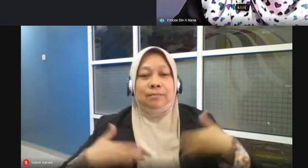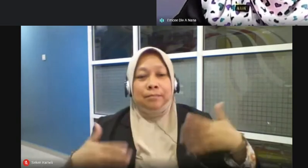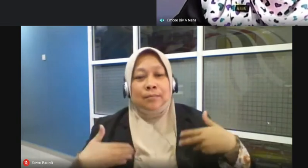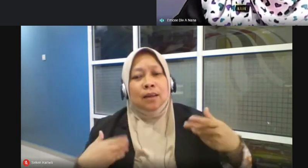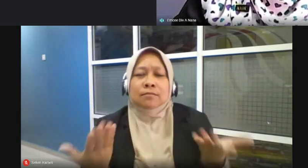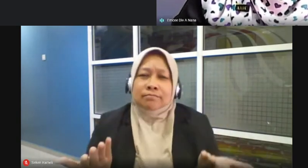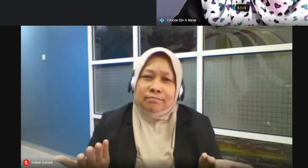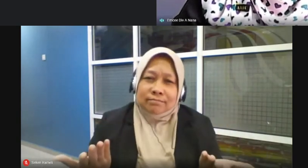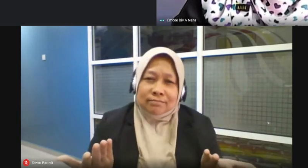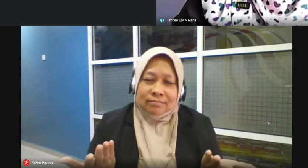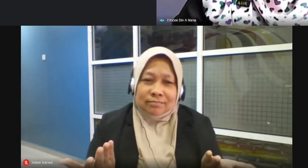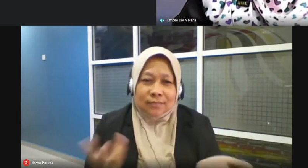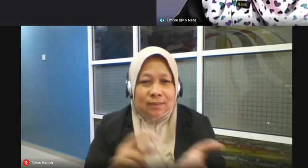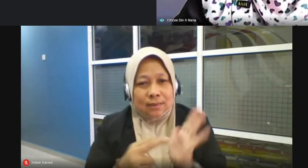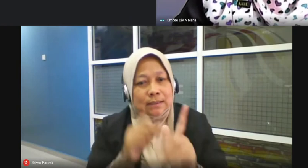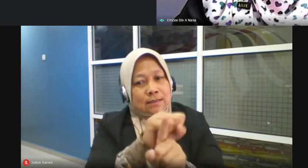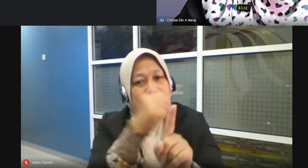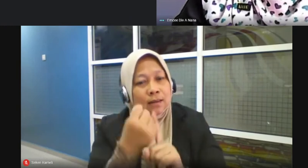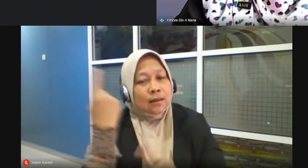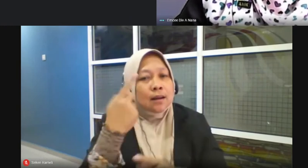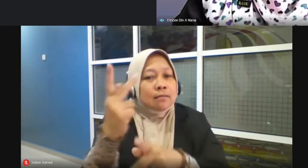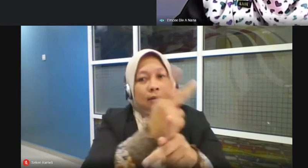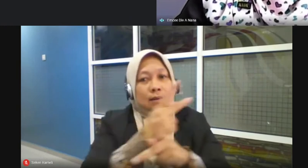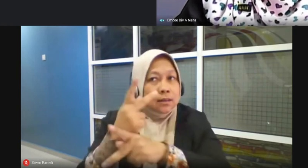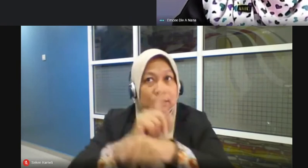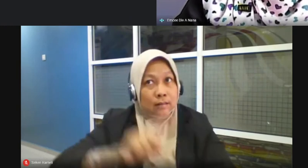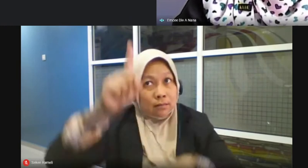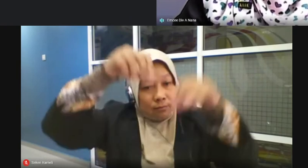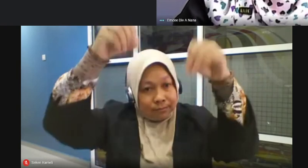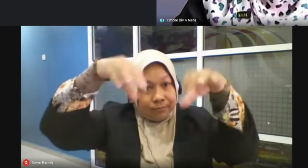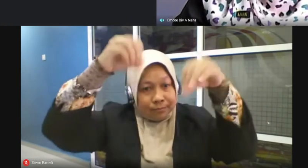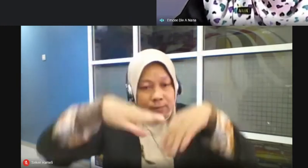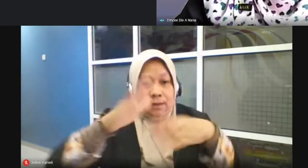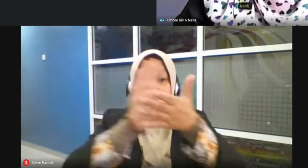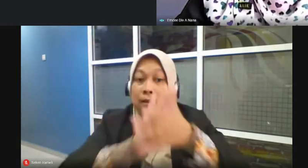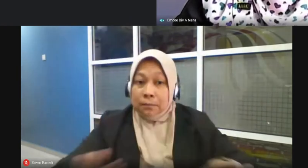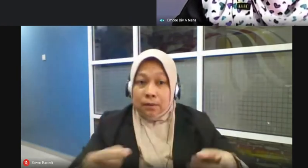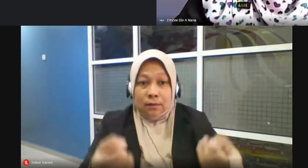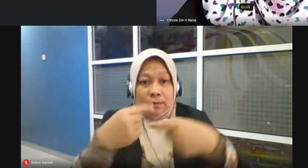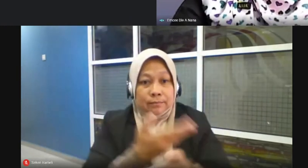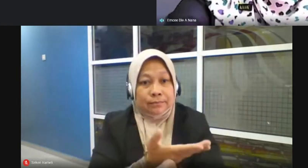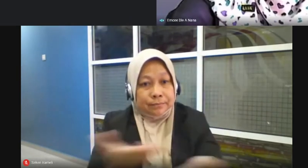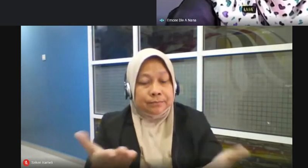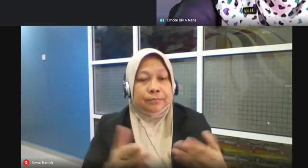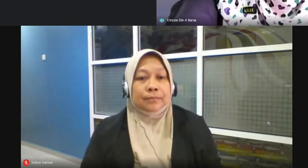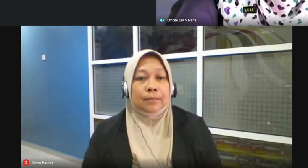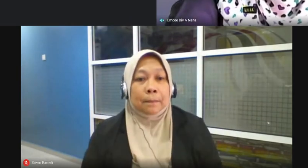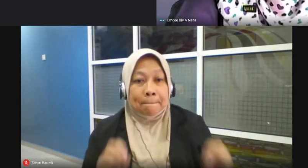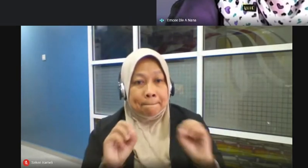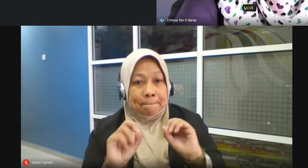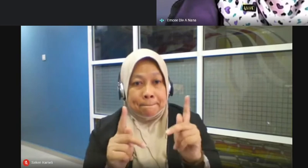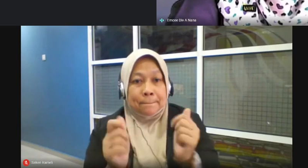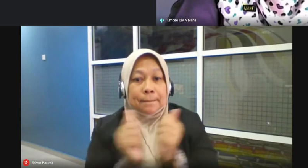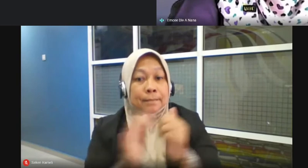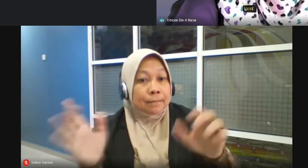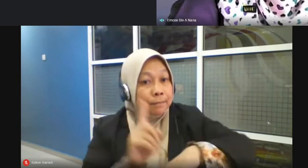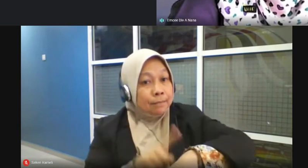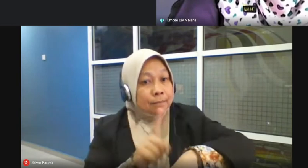dalam keadaan yang sentiasa dalam lindungan Allah Subhanahu Wa Taala. Jadi selamat datang saya ucapkan kepada semua. Okey, jadi tanpa